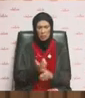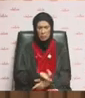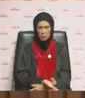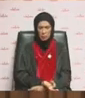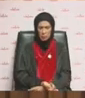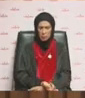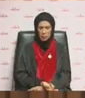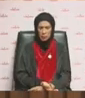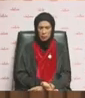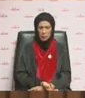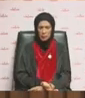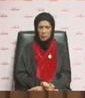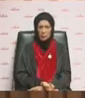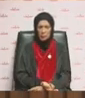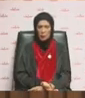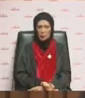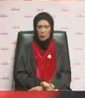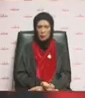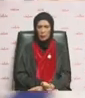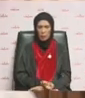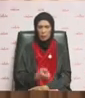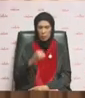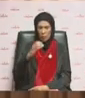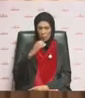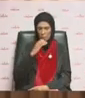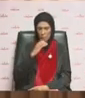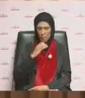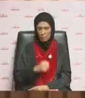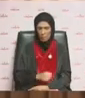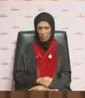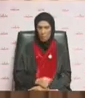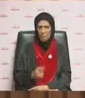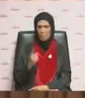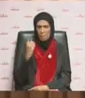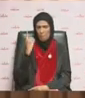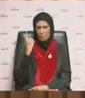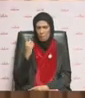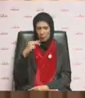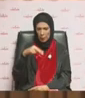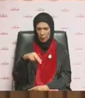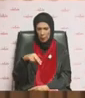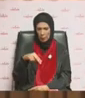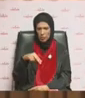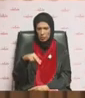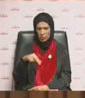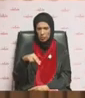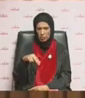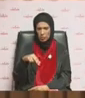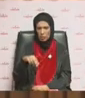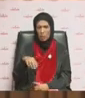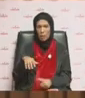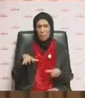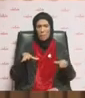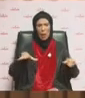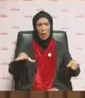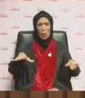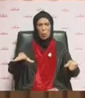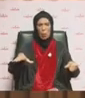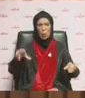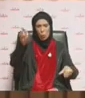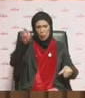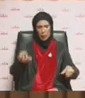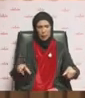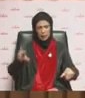القادمة. كان الرد أن 11 مليون زائر. معالي الرئيس، رقم